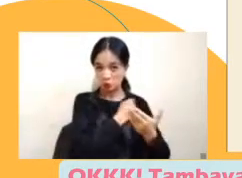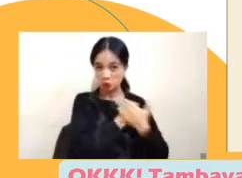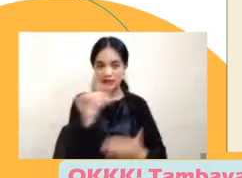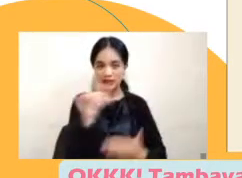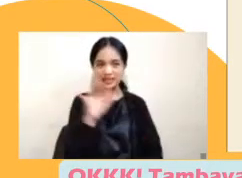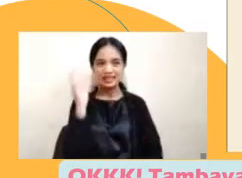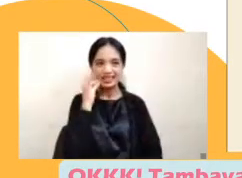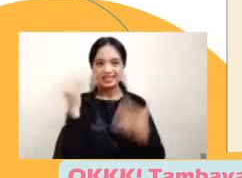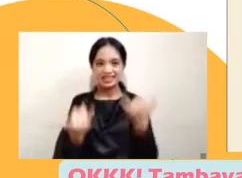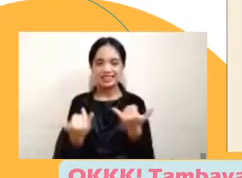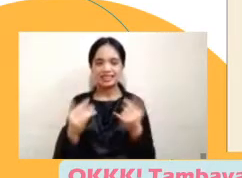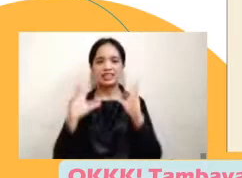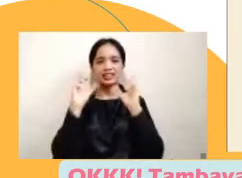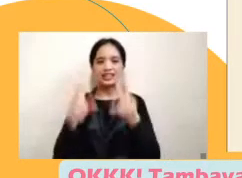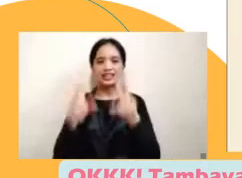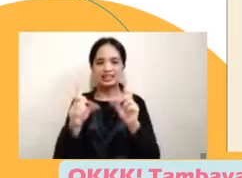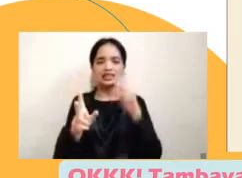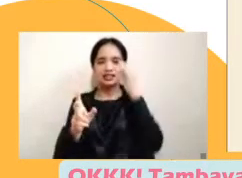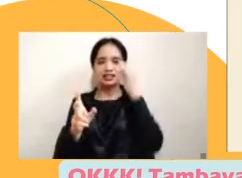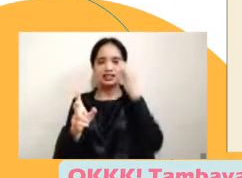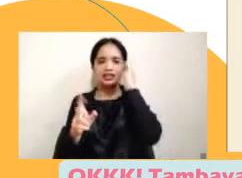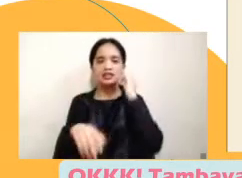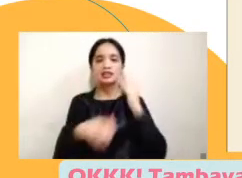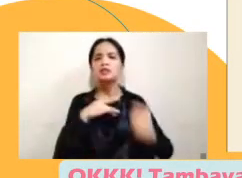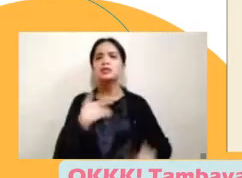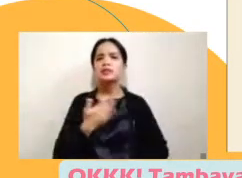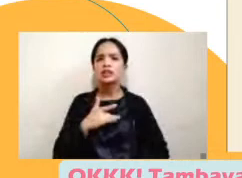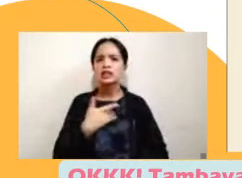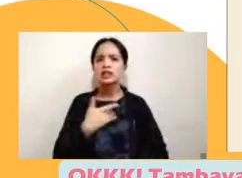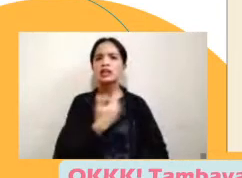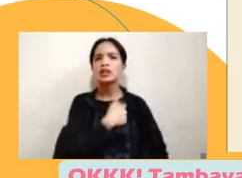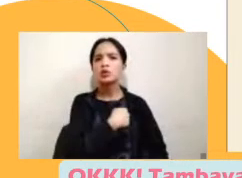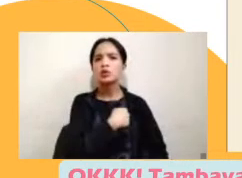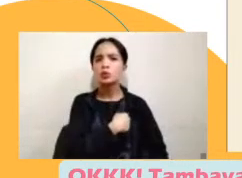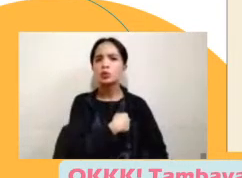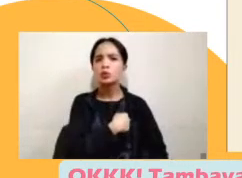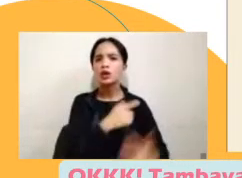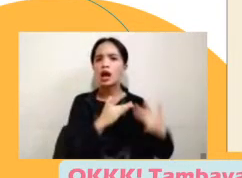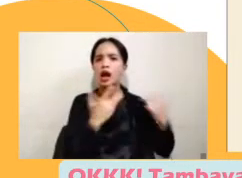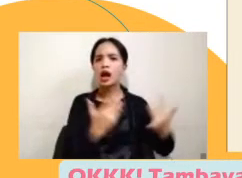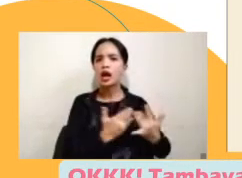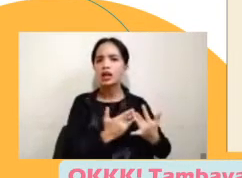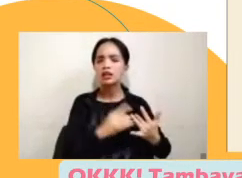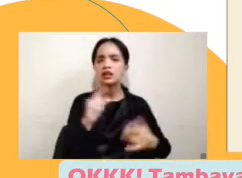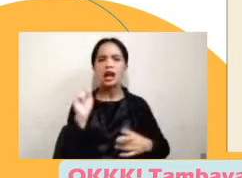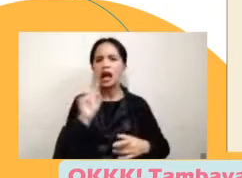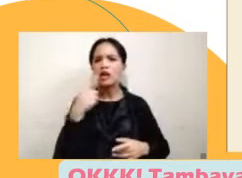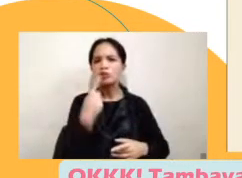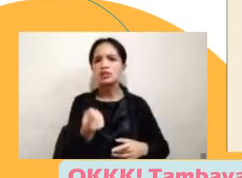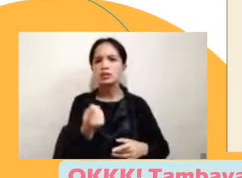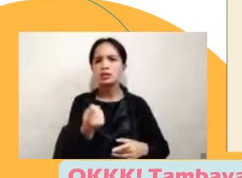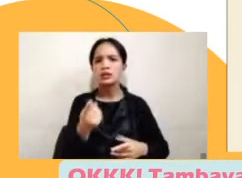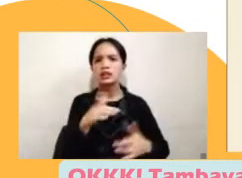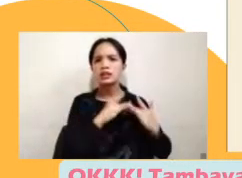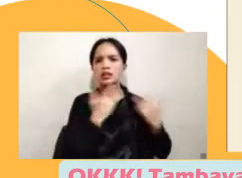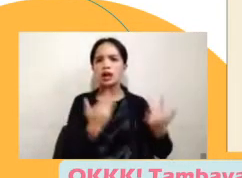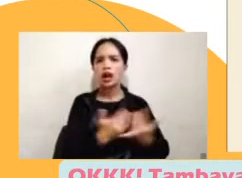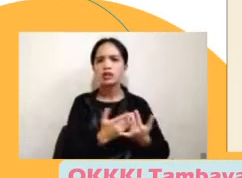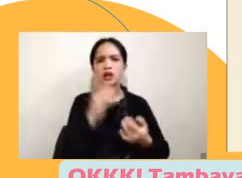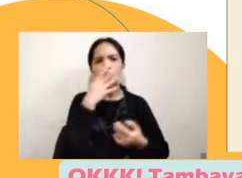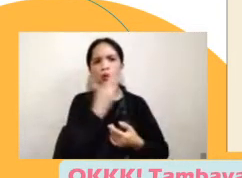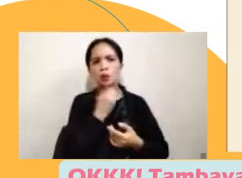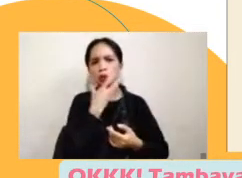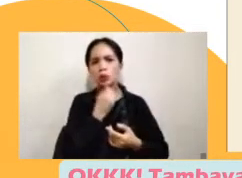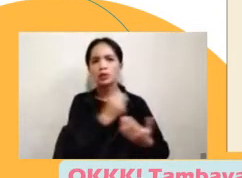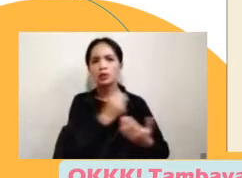ngayon? Okay? So pakiramdaman nyo nga, no? Ano ba ang sinasabi ng inyong puso, no? Sino ba ang tinitibok